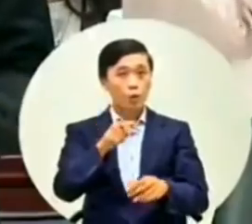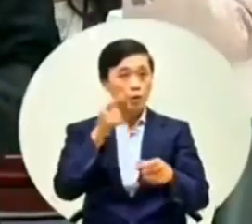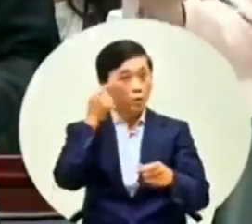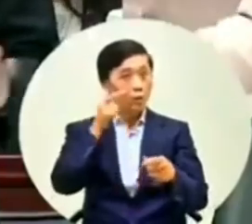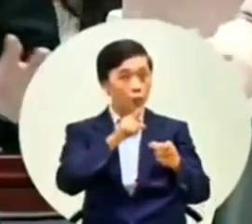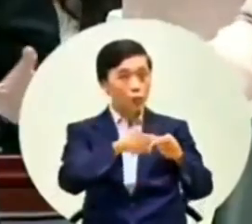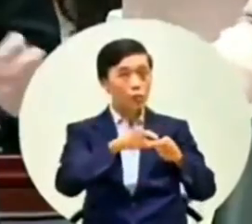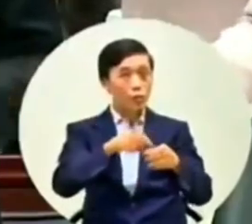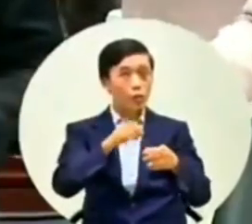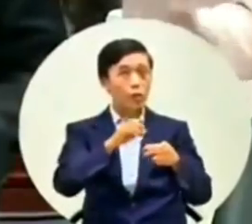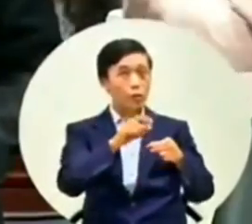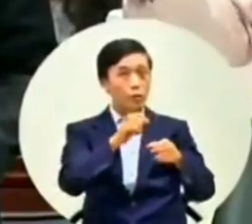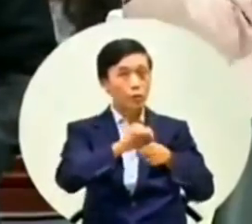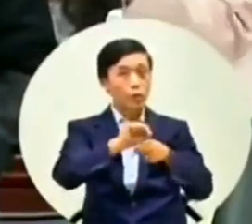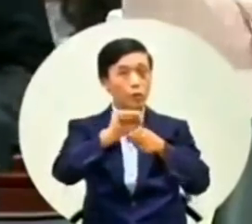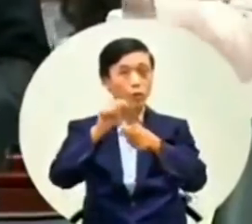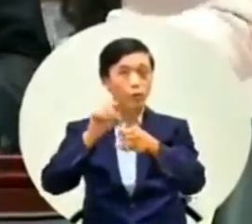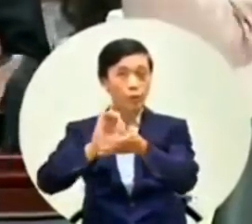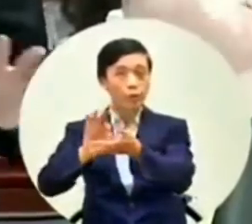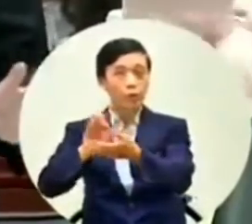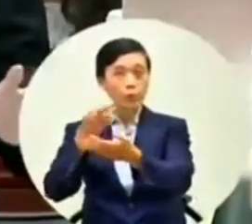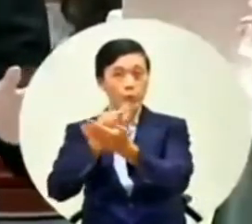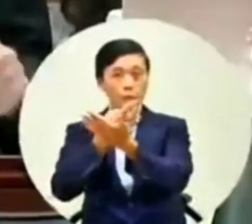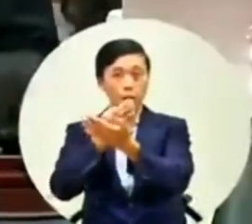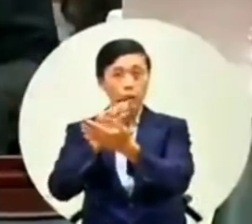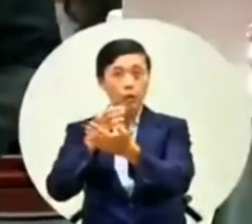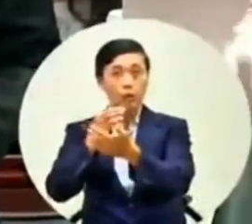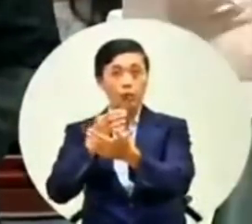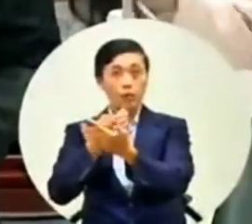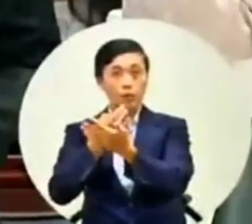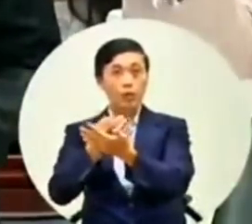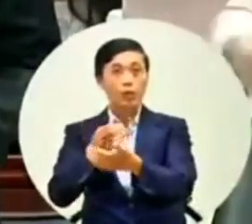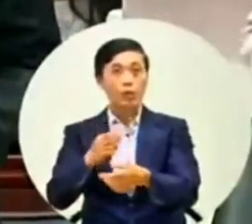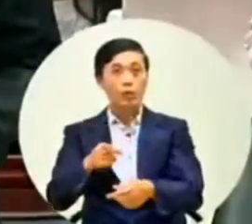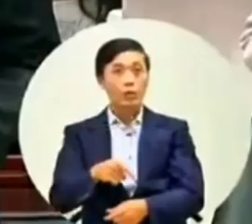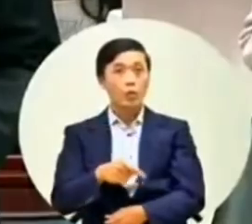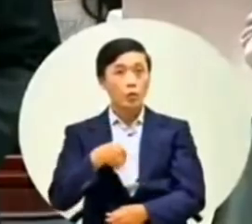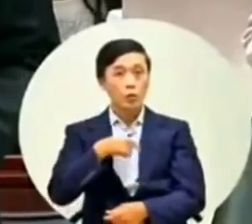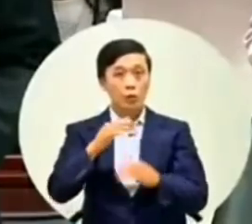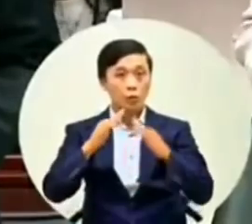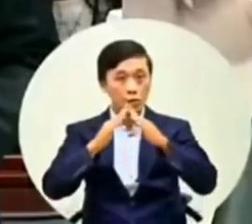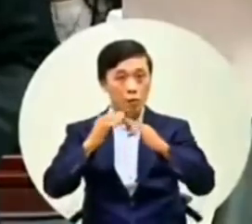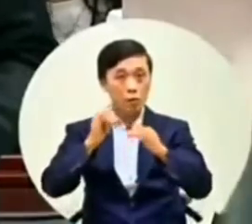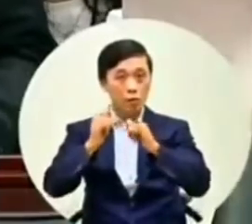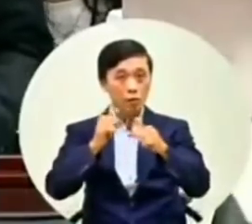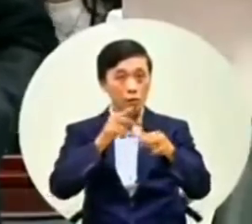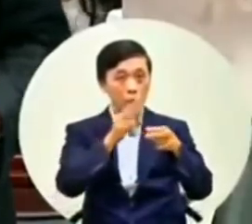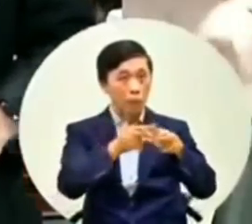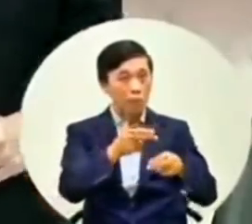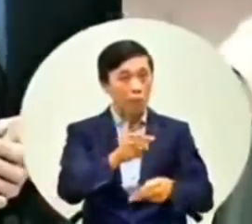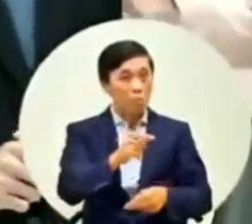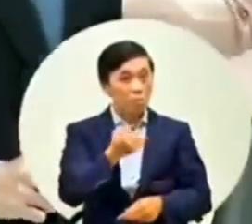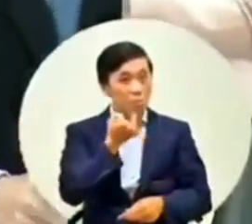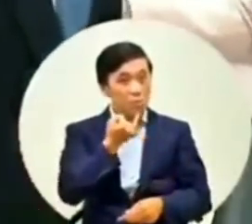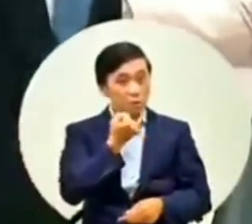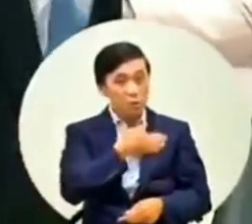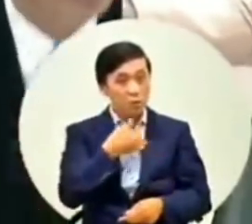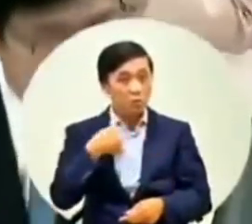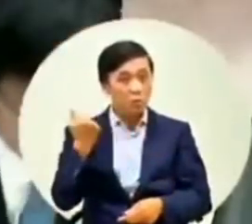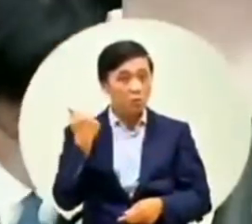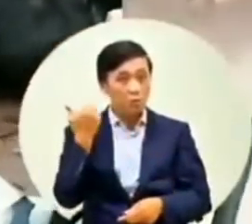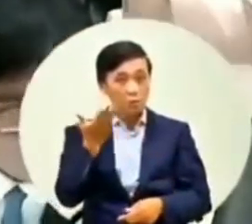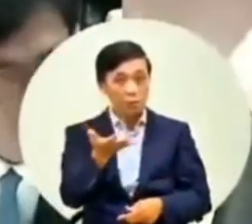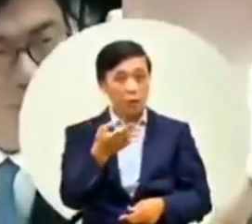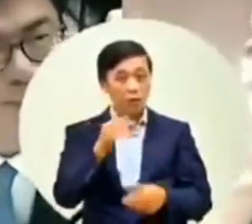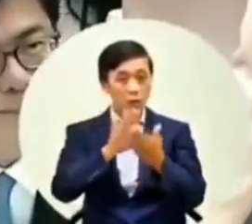议员讲的，你碰到的事情，但是金山金造金票嘛，我们市民怎么会对你有信心呢？我们未来的负债那么